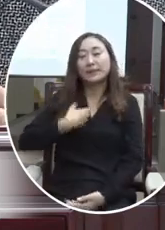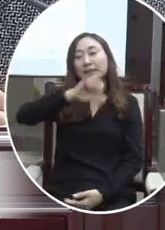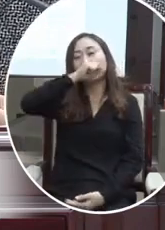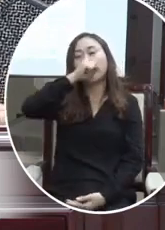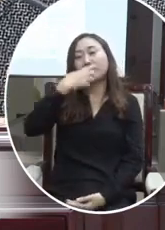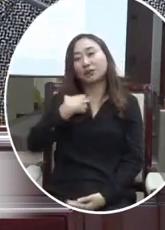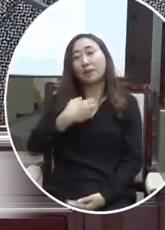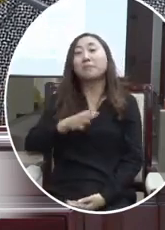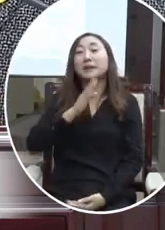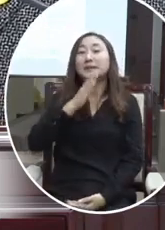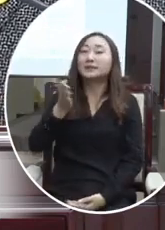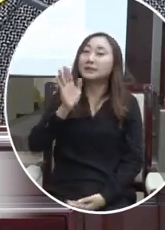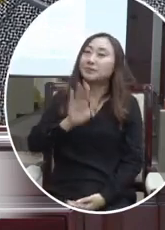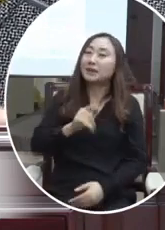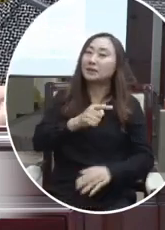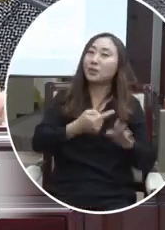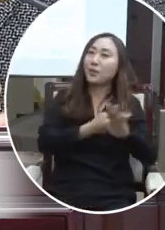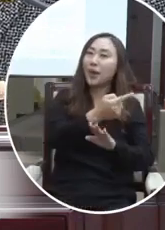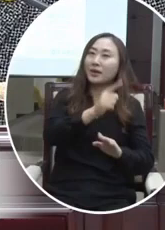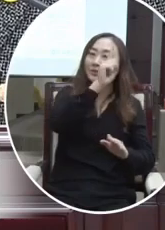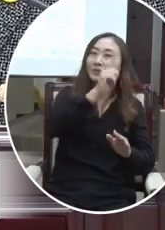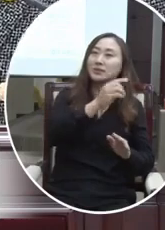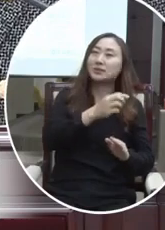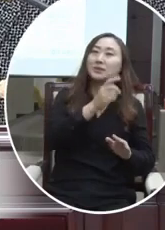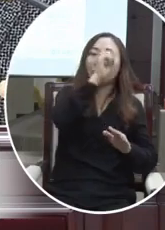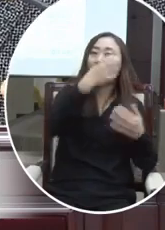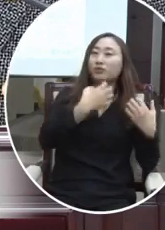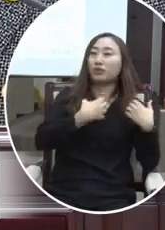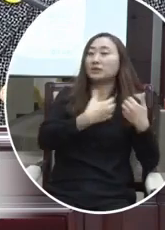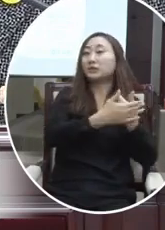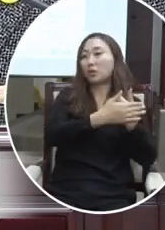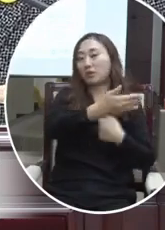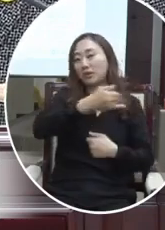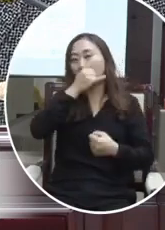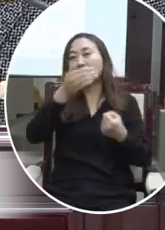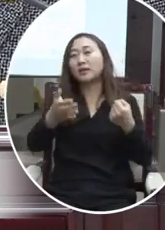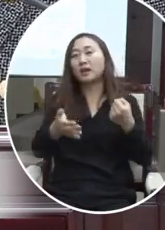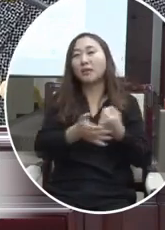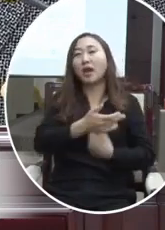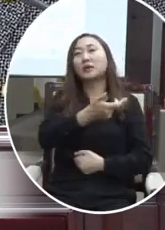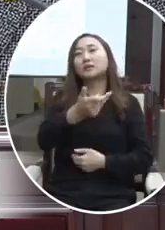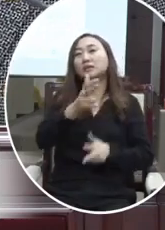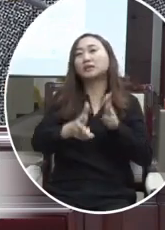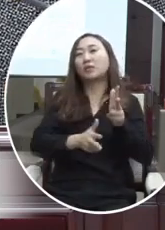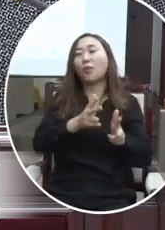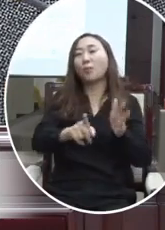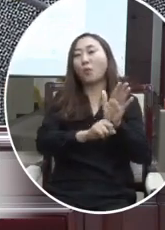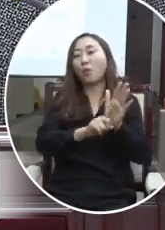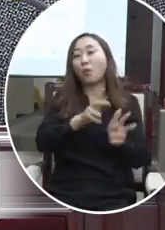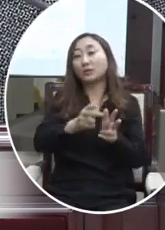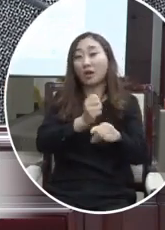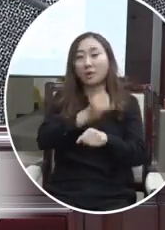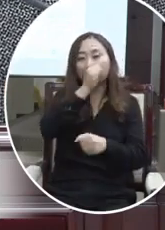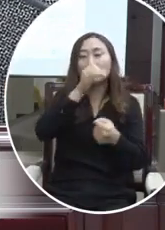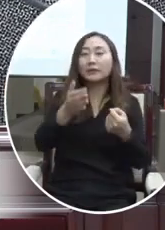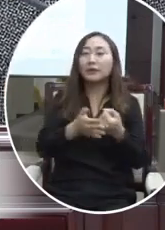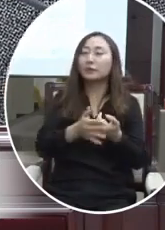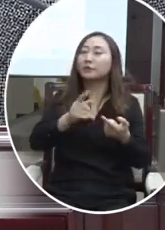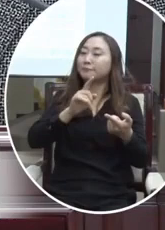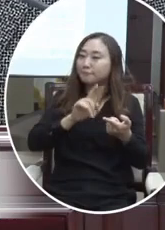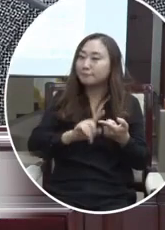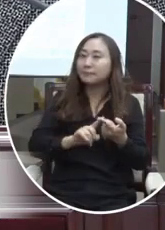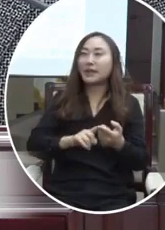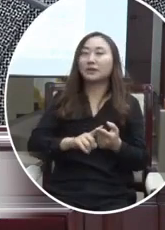것은 사실이나 그 외에 국비가 지원되는 부분들을 초점을 둔다면 굉장히 큰 공모 사업이기 때문에요. 그런